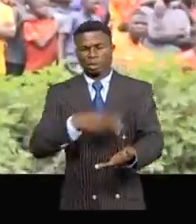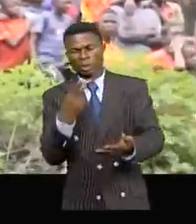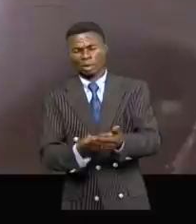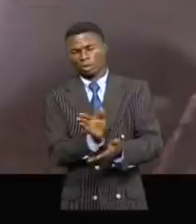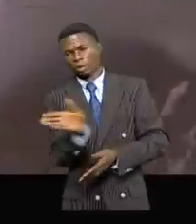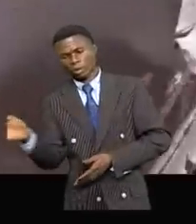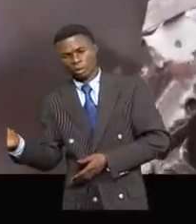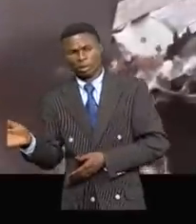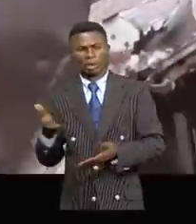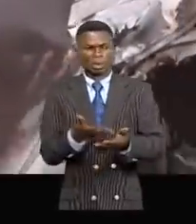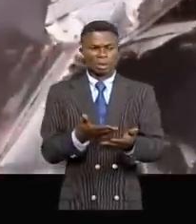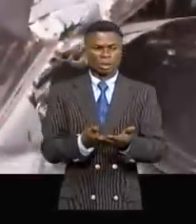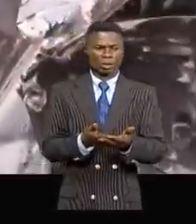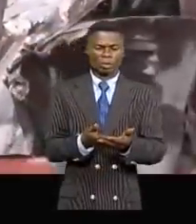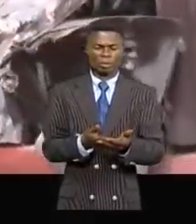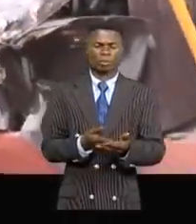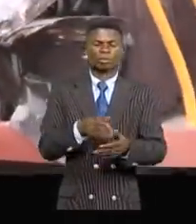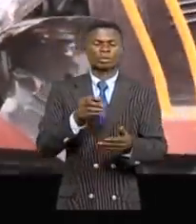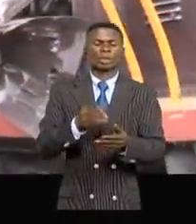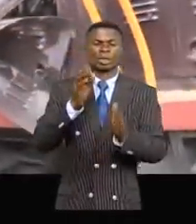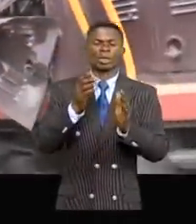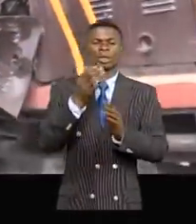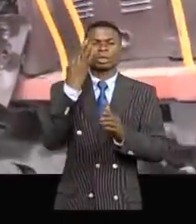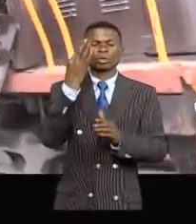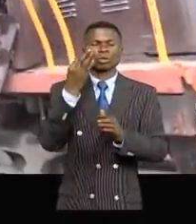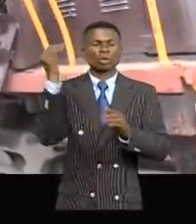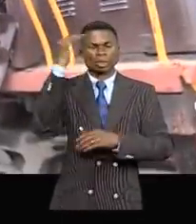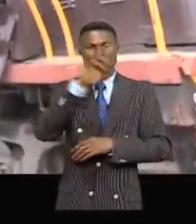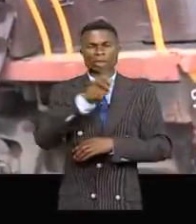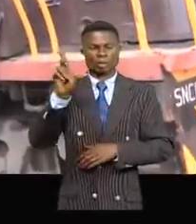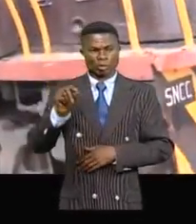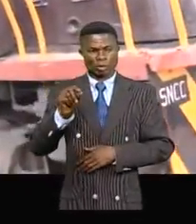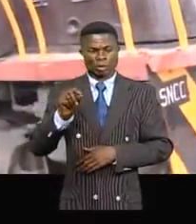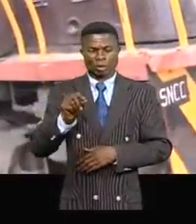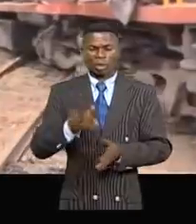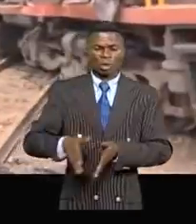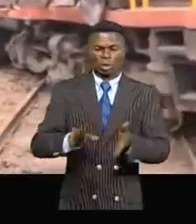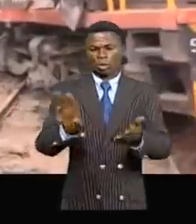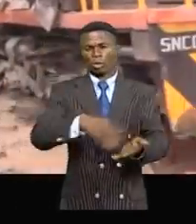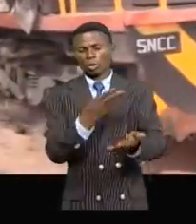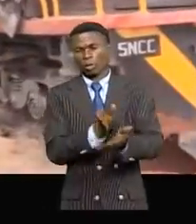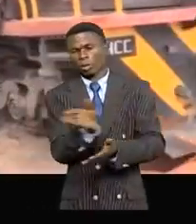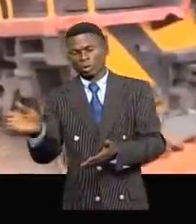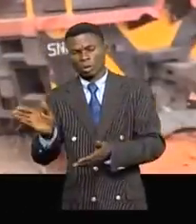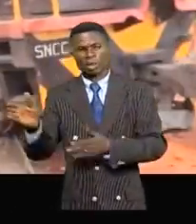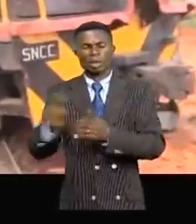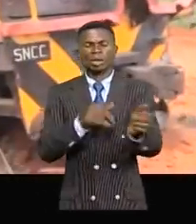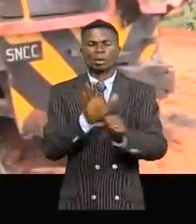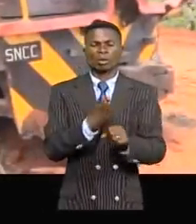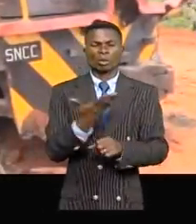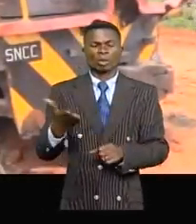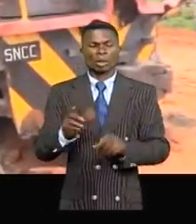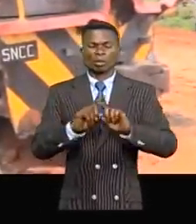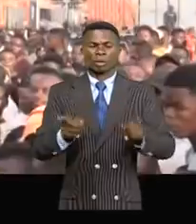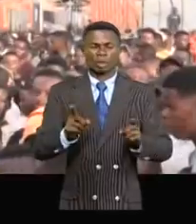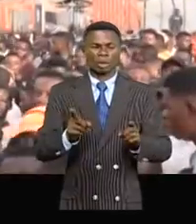la concession TIFM en date du 30 décembre 2020. Elle s'est retrouvée hors de son chemin et a connu un dommage important, sans